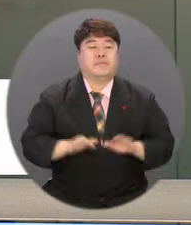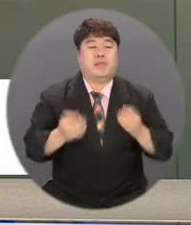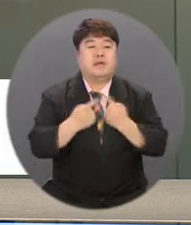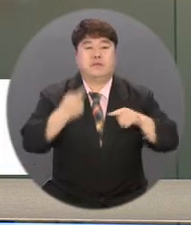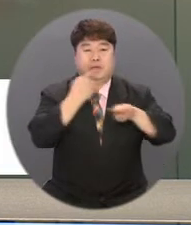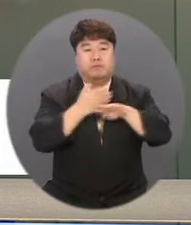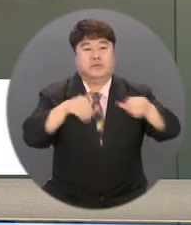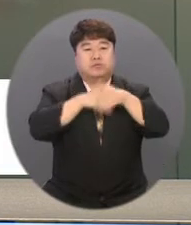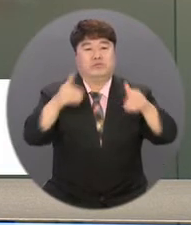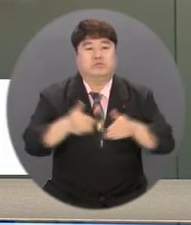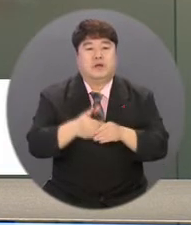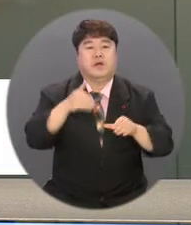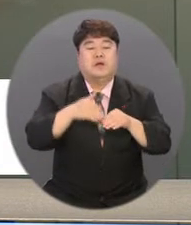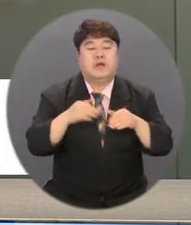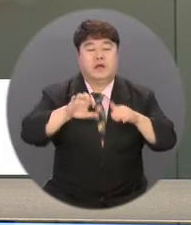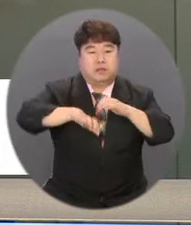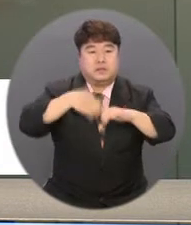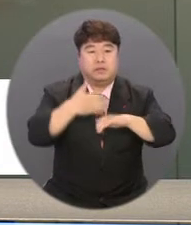더불어민주당 선대위